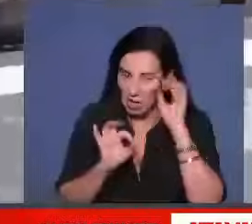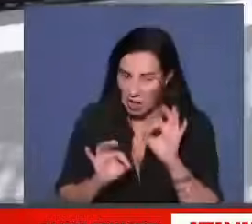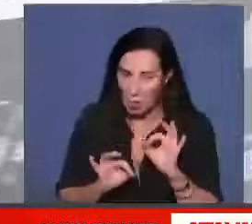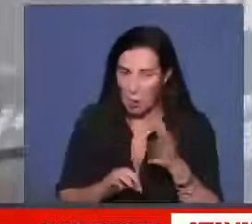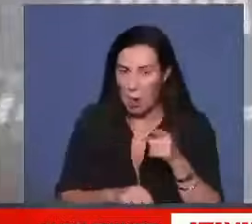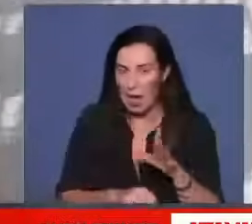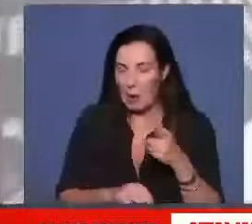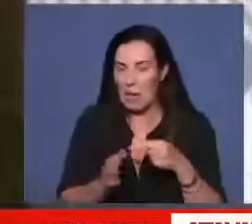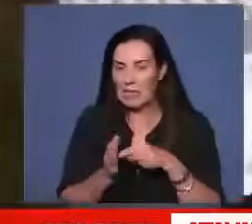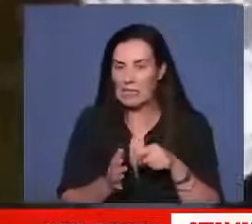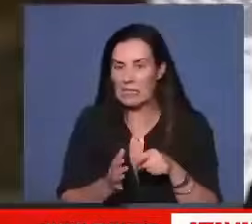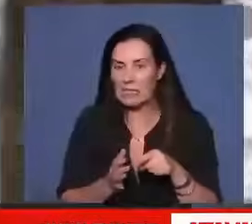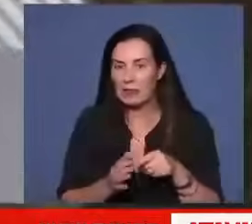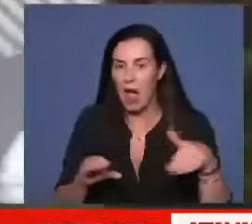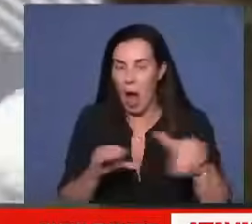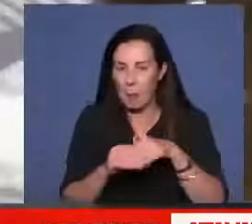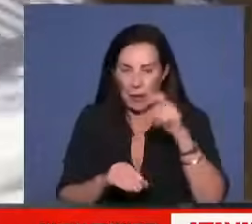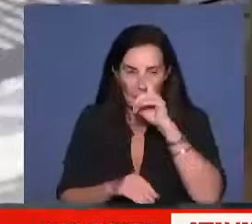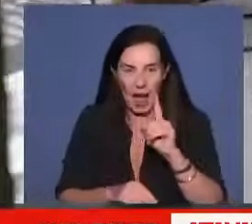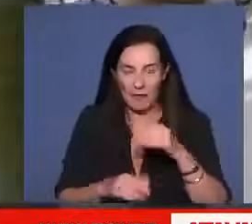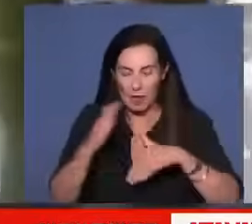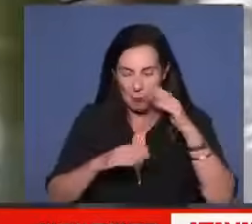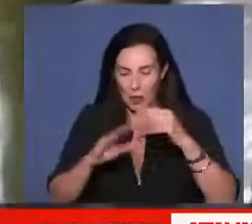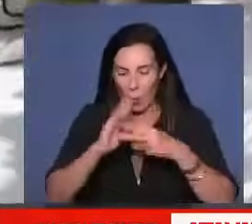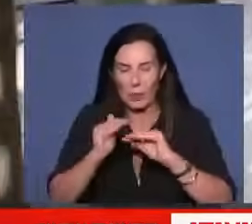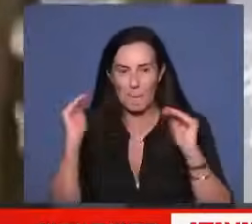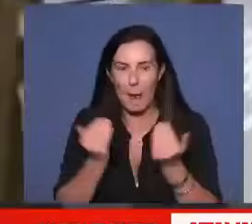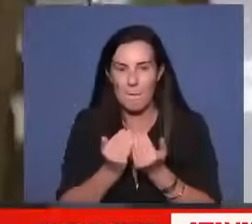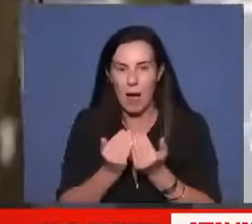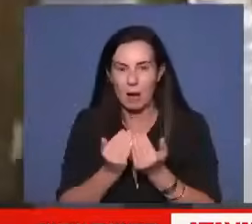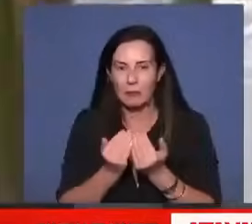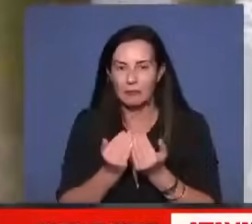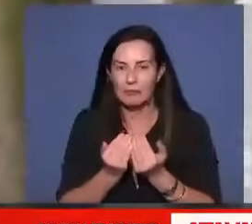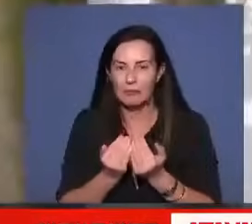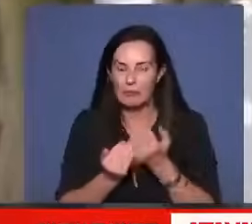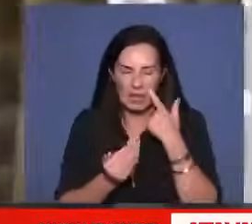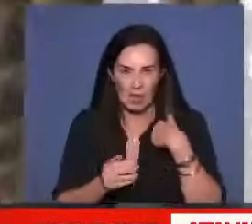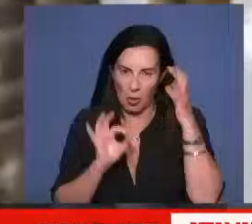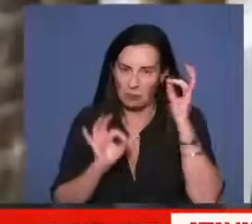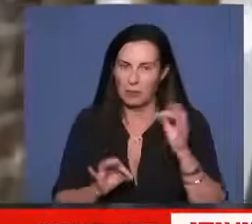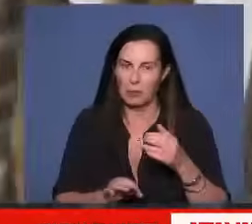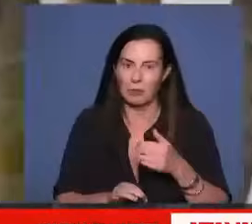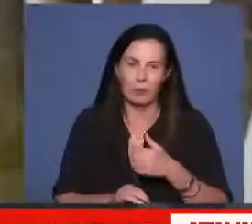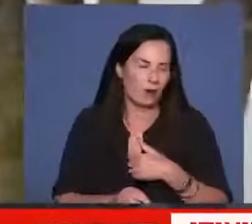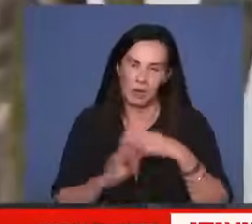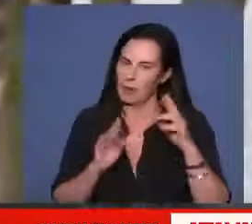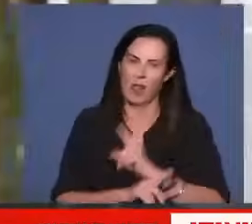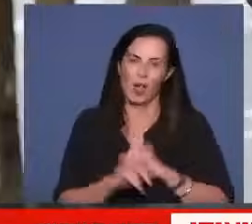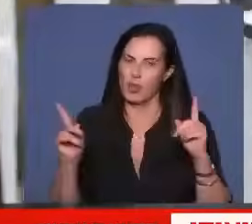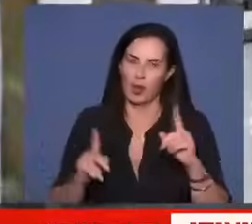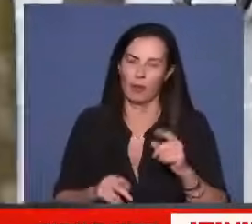אולי, אולי הפועלים הערבים שבנו לנו את הממ"דים? אני ממש רוצה לקוות שזה לא, אני לא